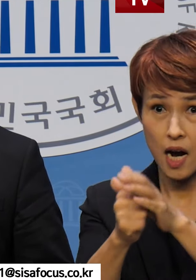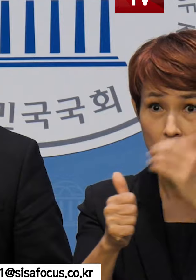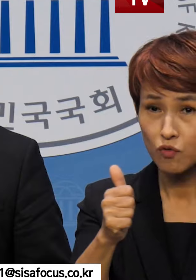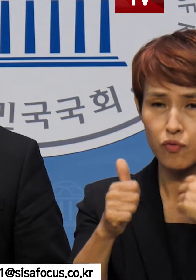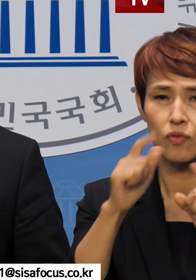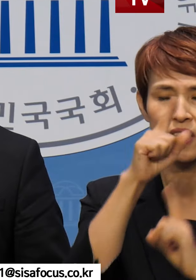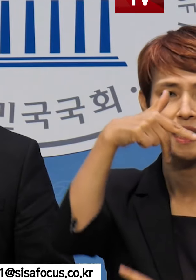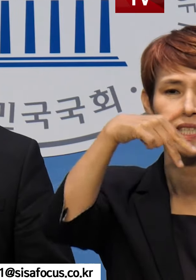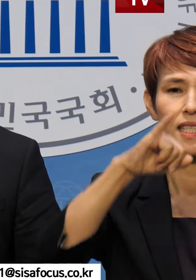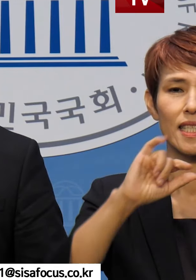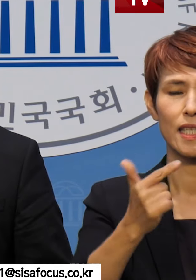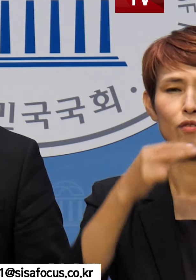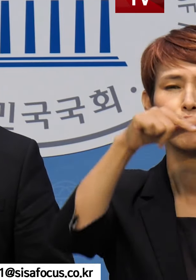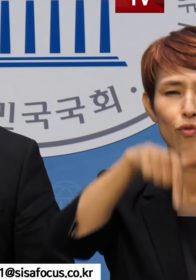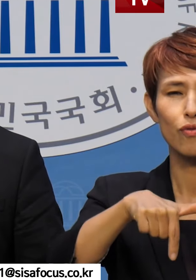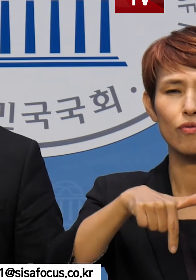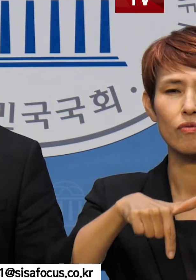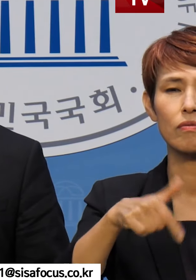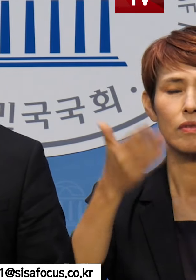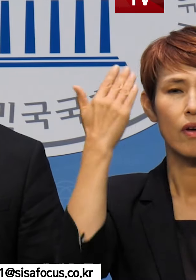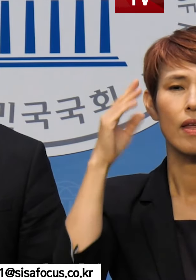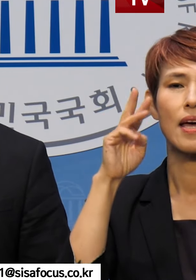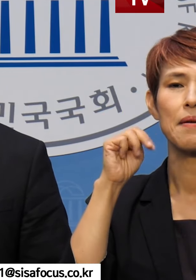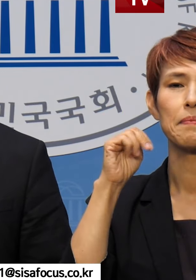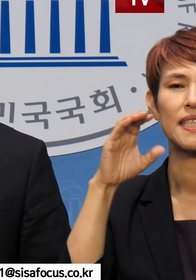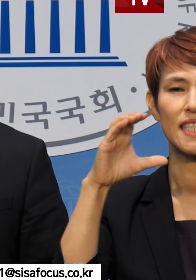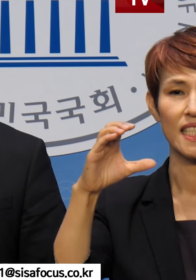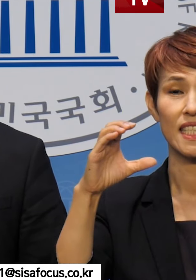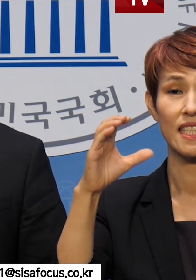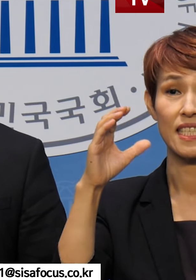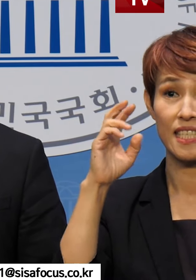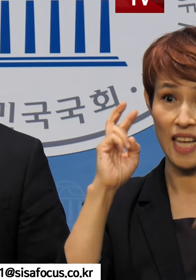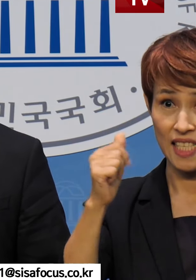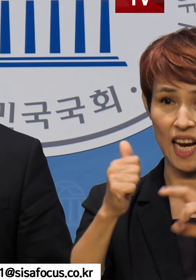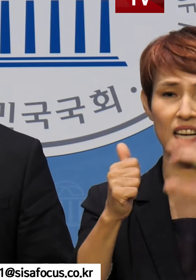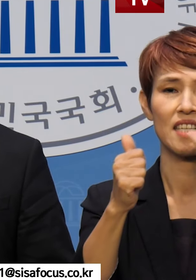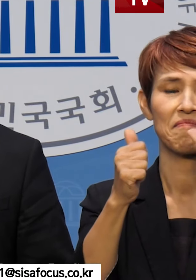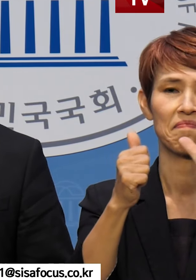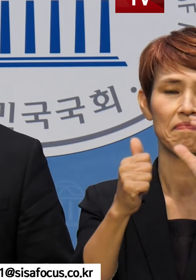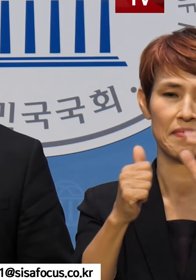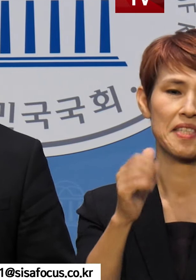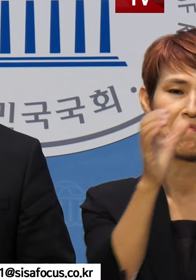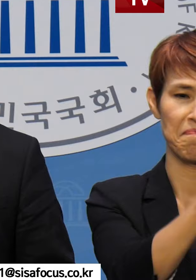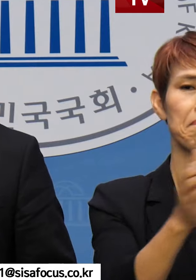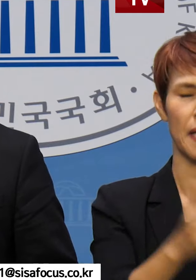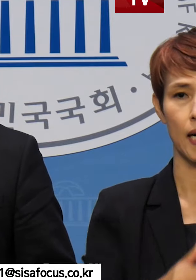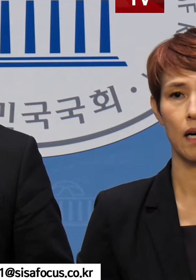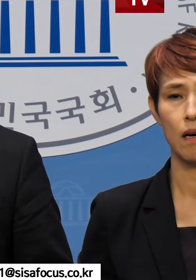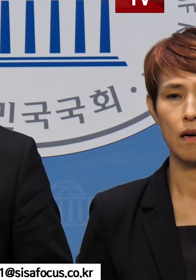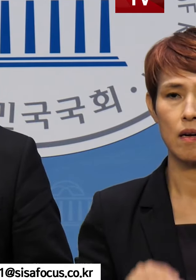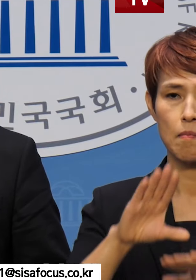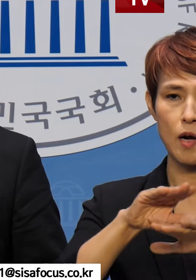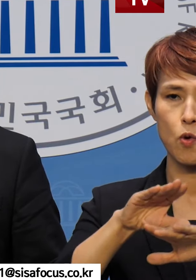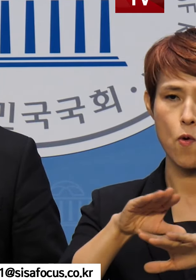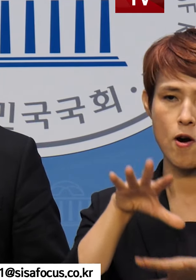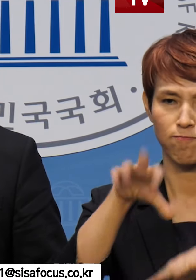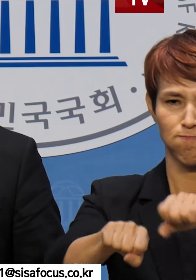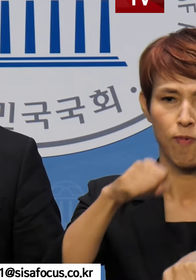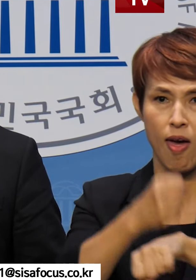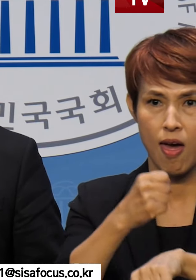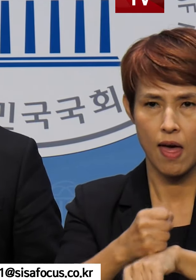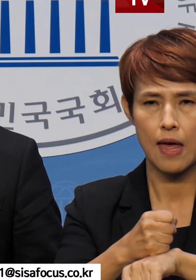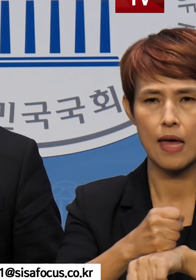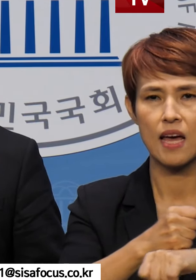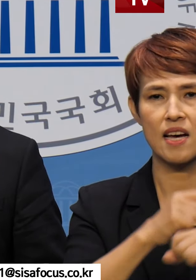이진숙 전 MBC 사장을 지명했습니다. 방송 장악을 이어가겠다는 대국민